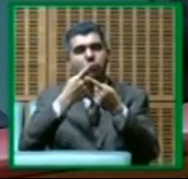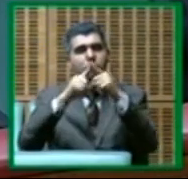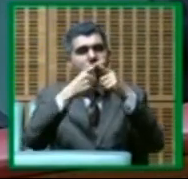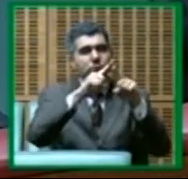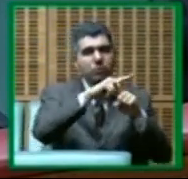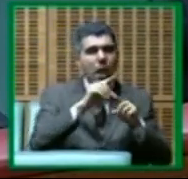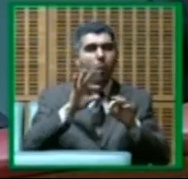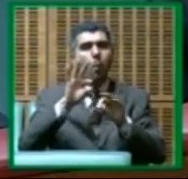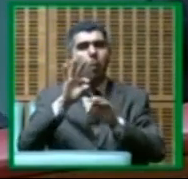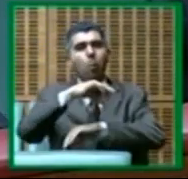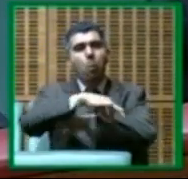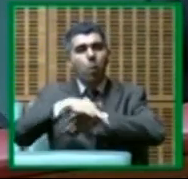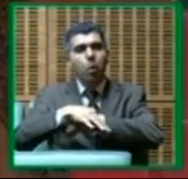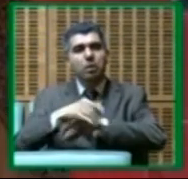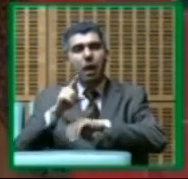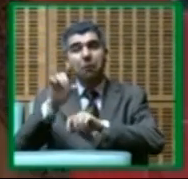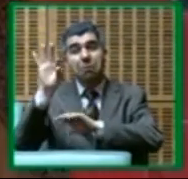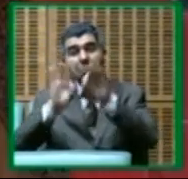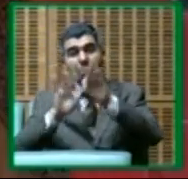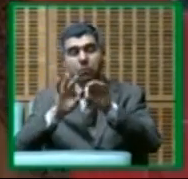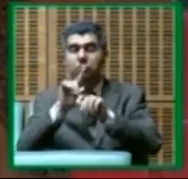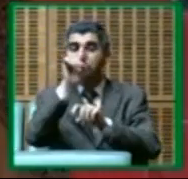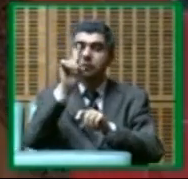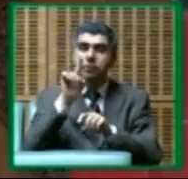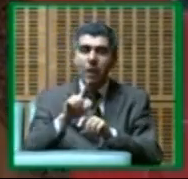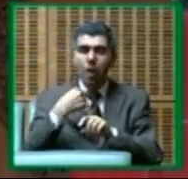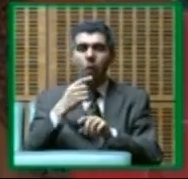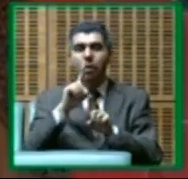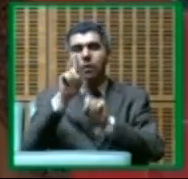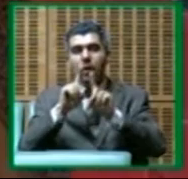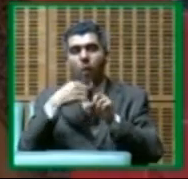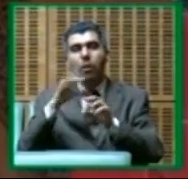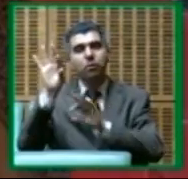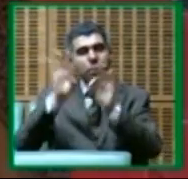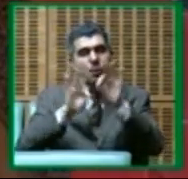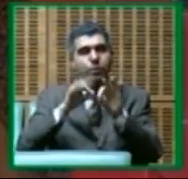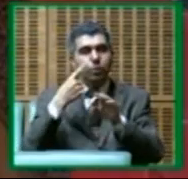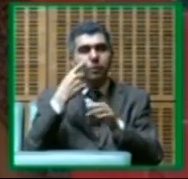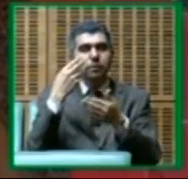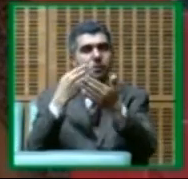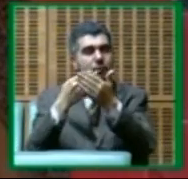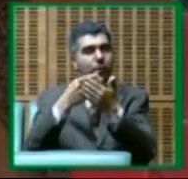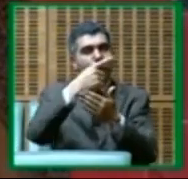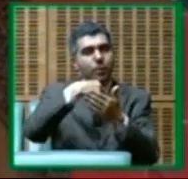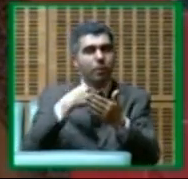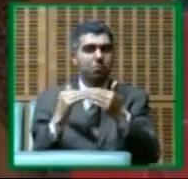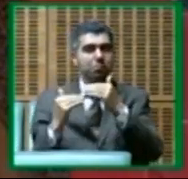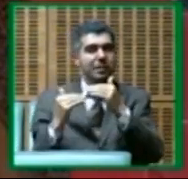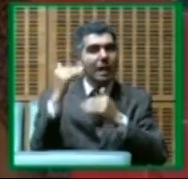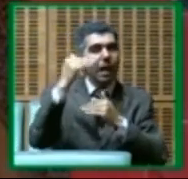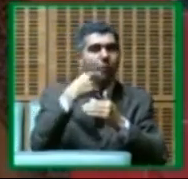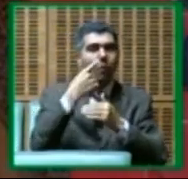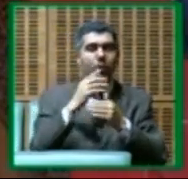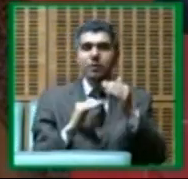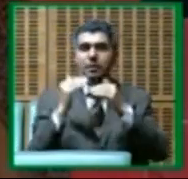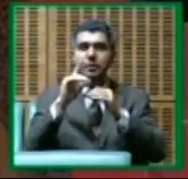واحد الموظفين، هذه يمكن كتكون حالات اللي خصها تعالج، ما كنقولش لا، ولكن ما ربما نعطيوهاش الحجم اللي ما تستاهلش،